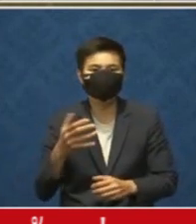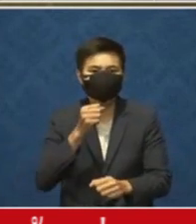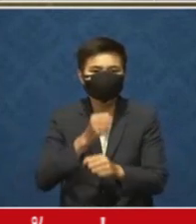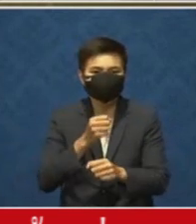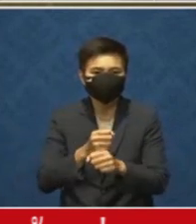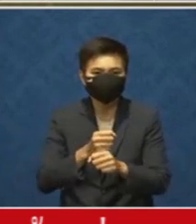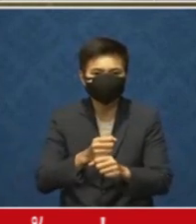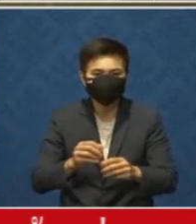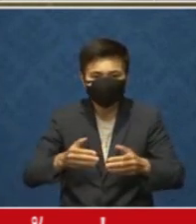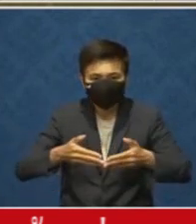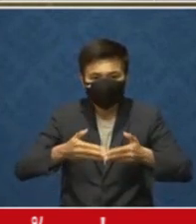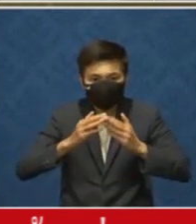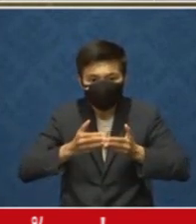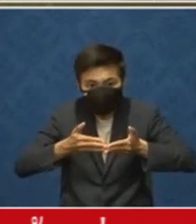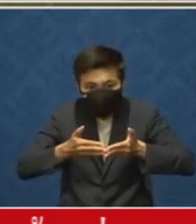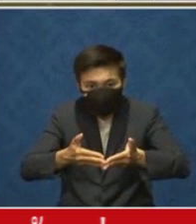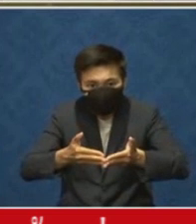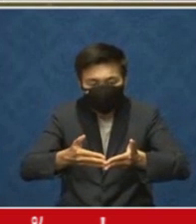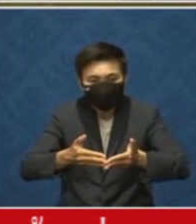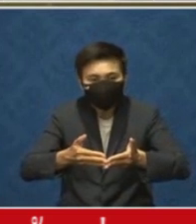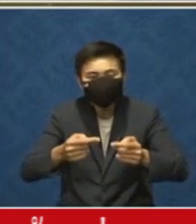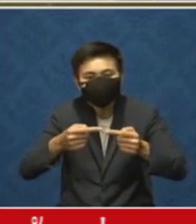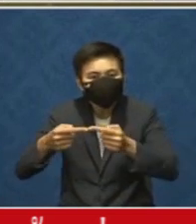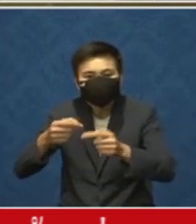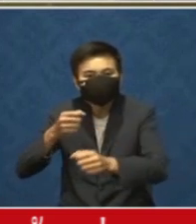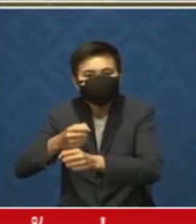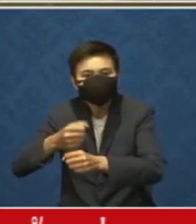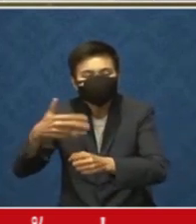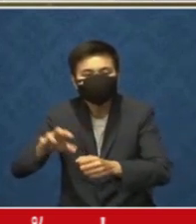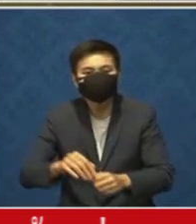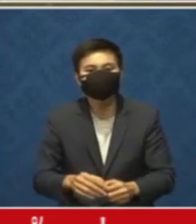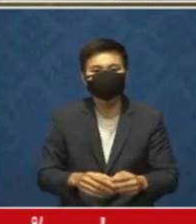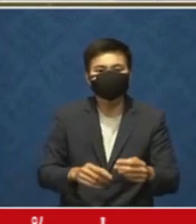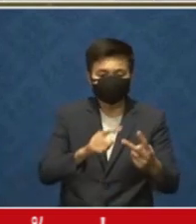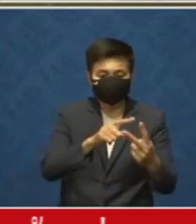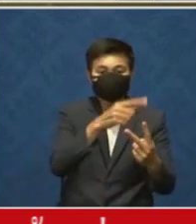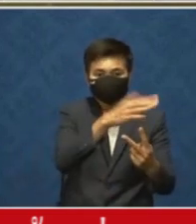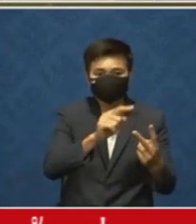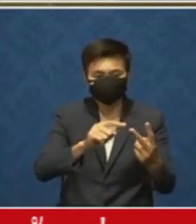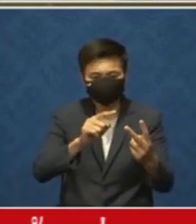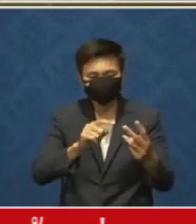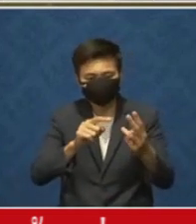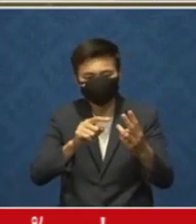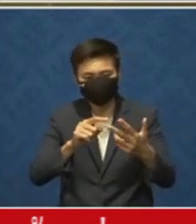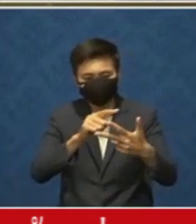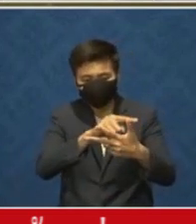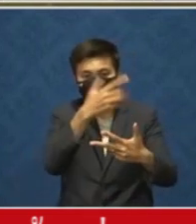ต่อส่วนเรือดำน้ำจีนลำที่2และลำที่3เนี่ยมูลค่